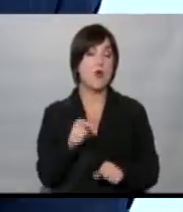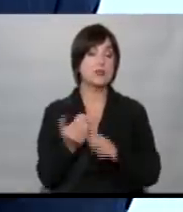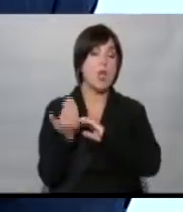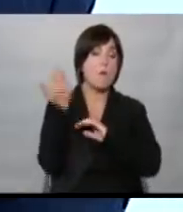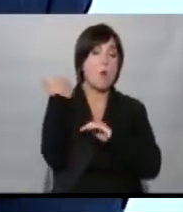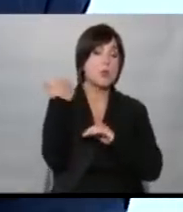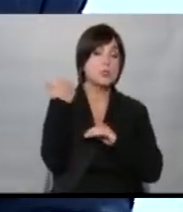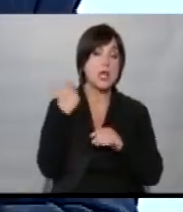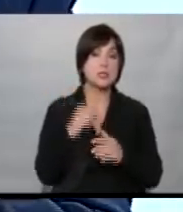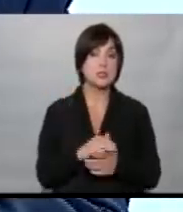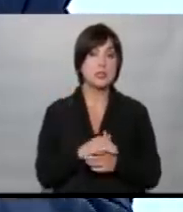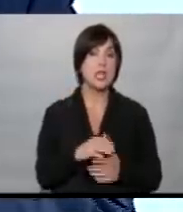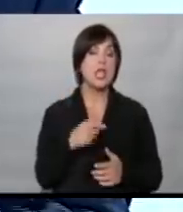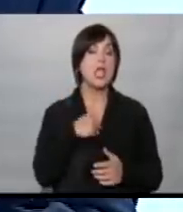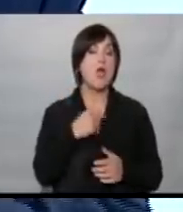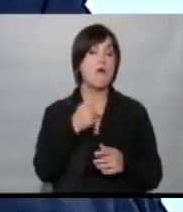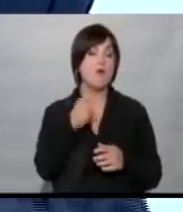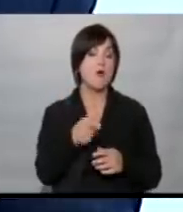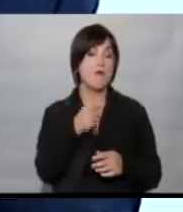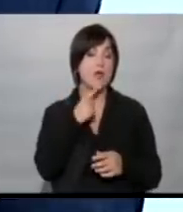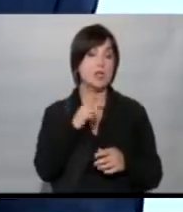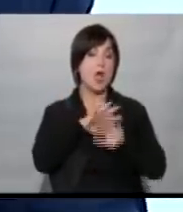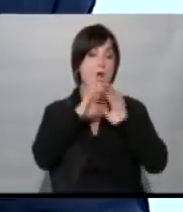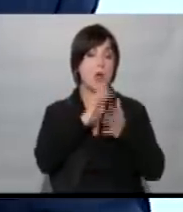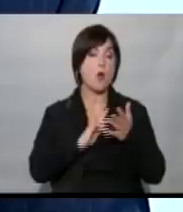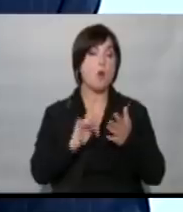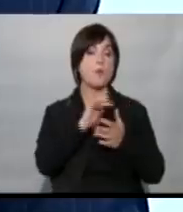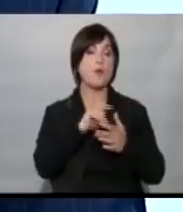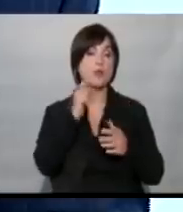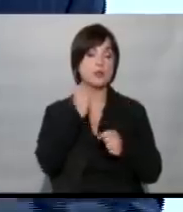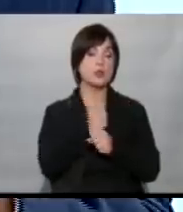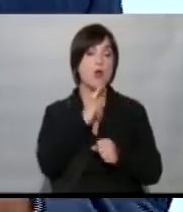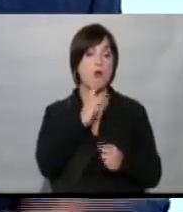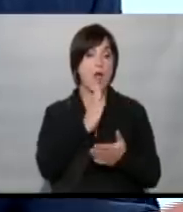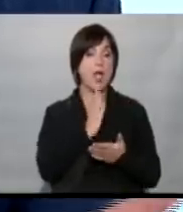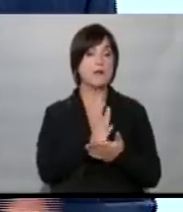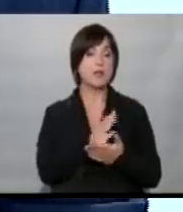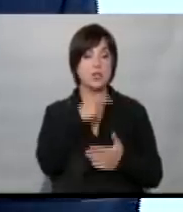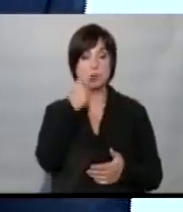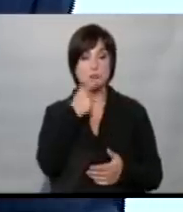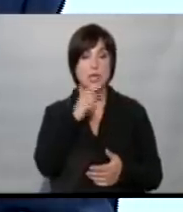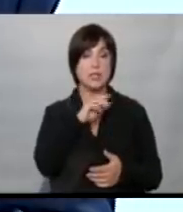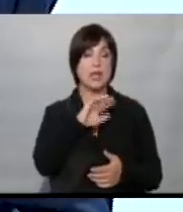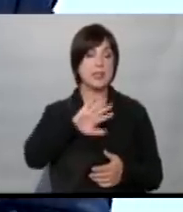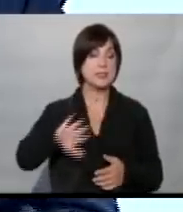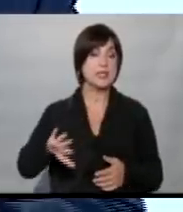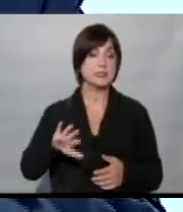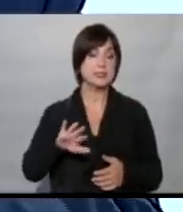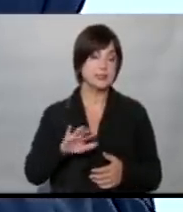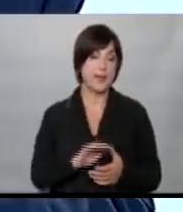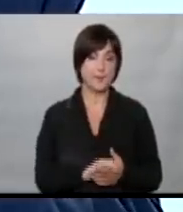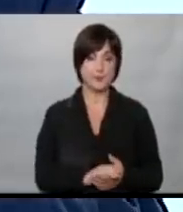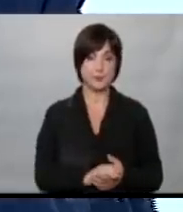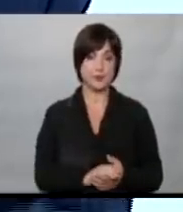позадина, значи сивата еминенција на комплетната инфраструктура што се вика десница и така натаму.